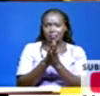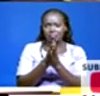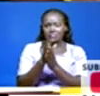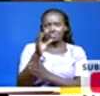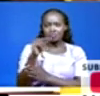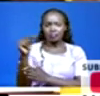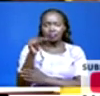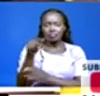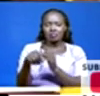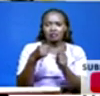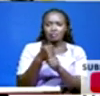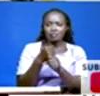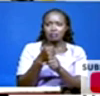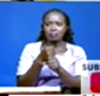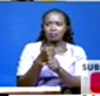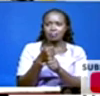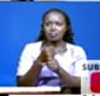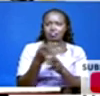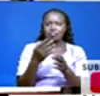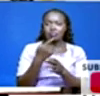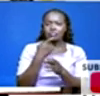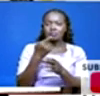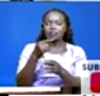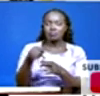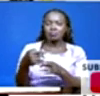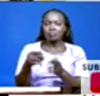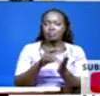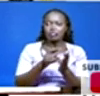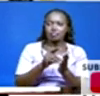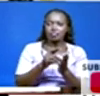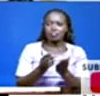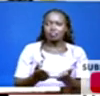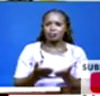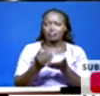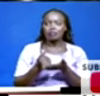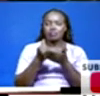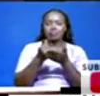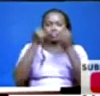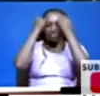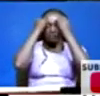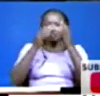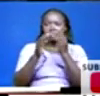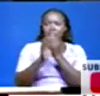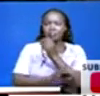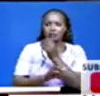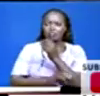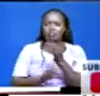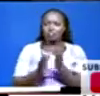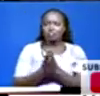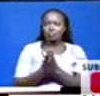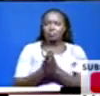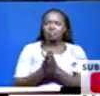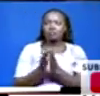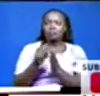mwaka huu atapokea $1,100 kuimarisha juhudi zake za kuwasaidia wanafunzi nchini. Nelly Cheboi pamoja na